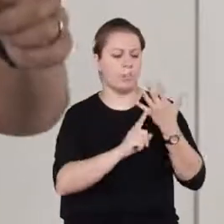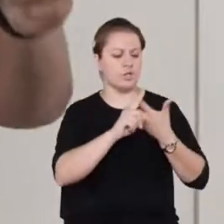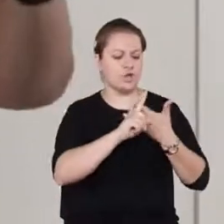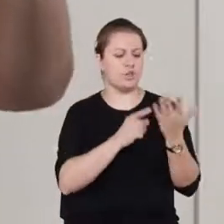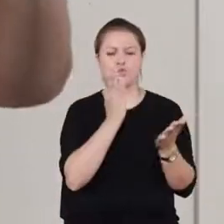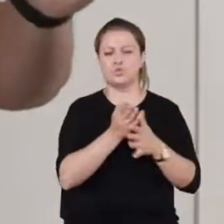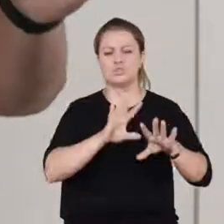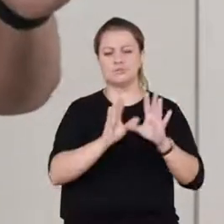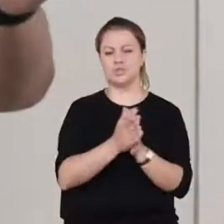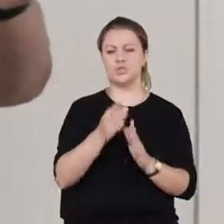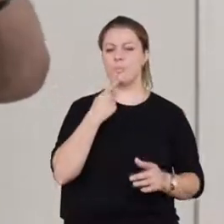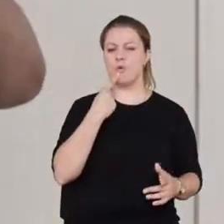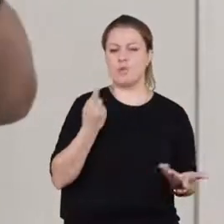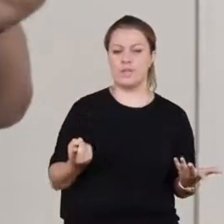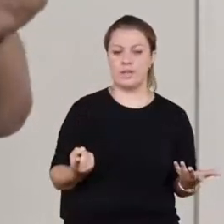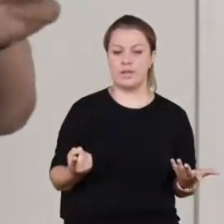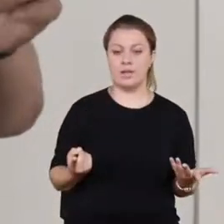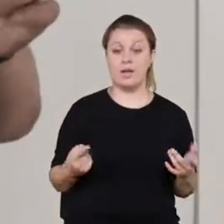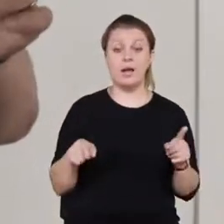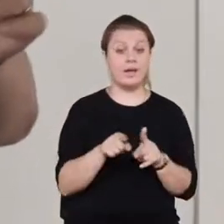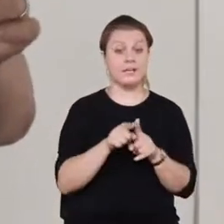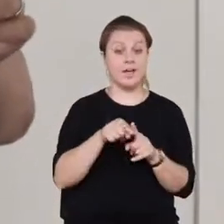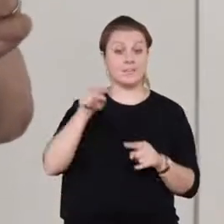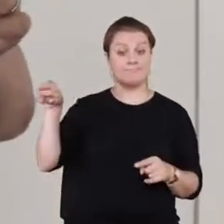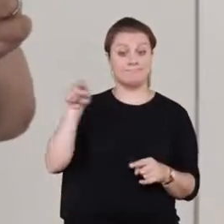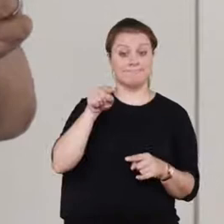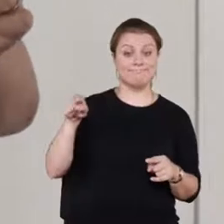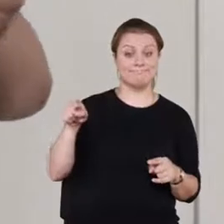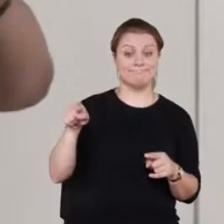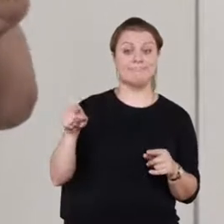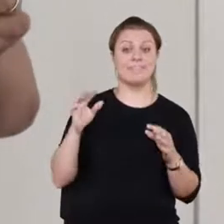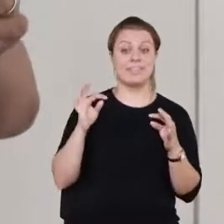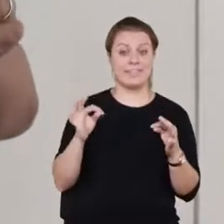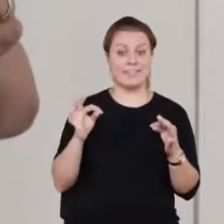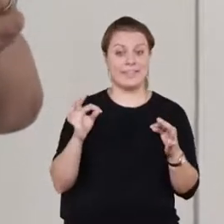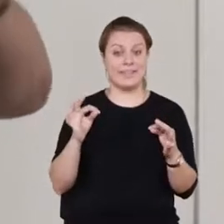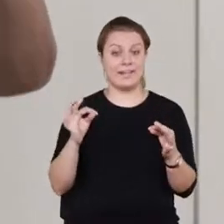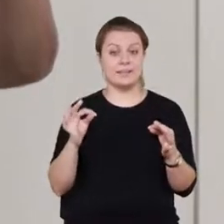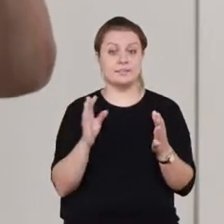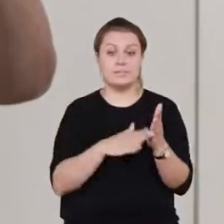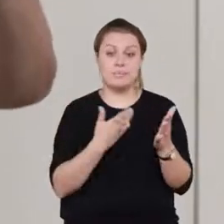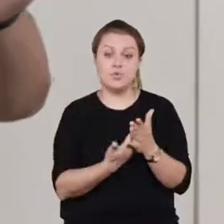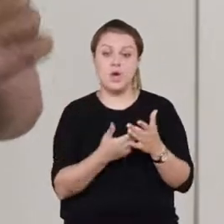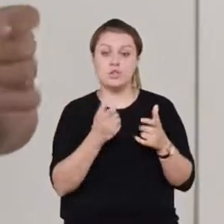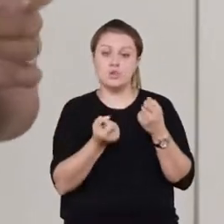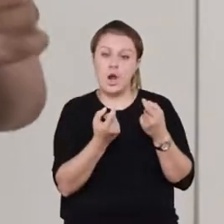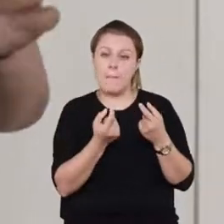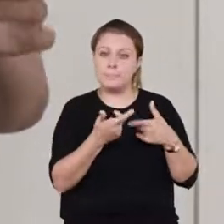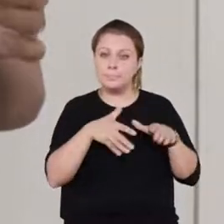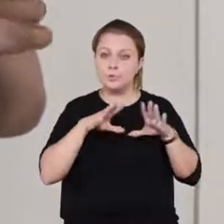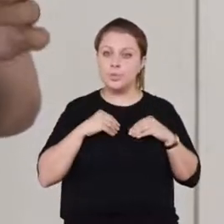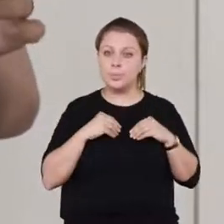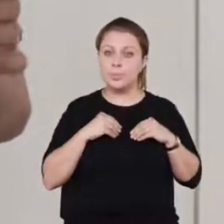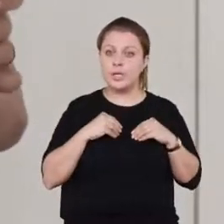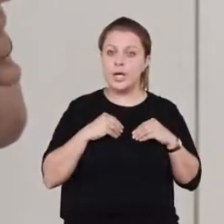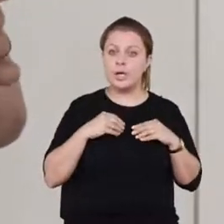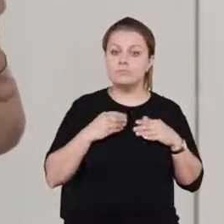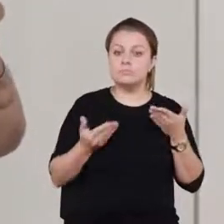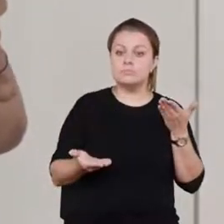oni, obcy, tutaj przejmują, na przykład ustawiając się w roli pośredników albo lichwiarzy, właścicieli kapitału.